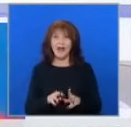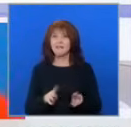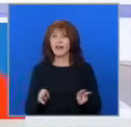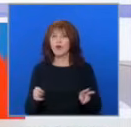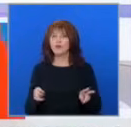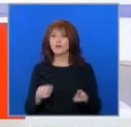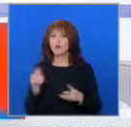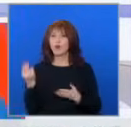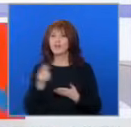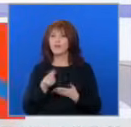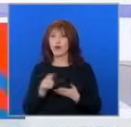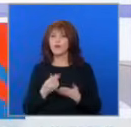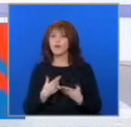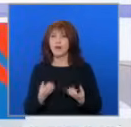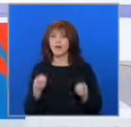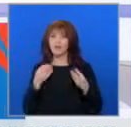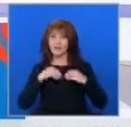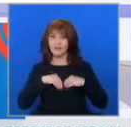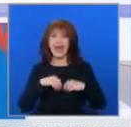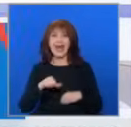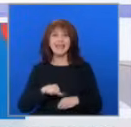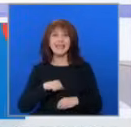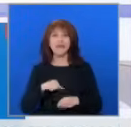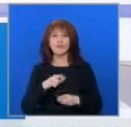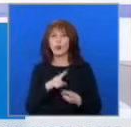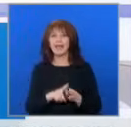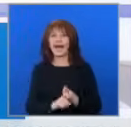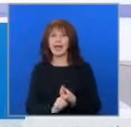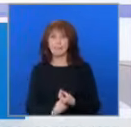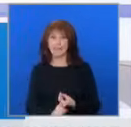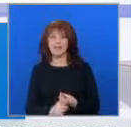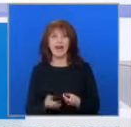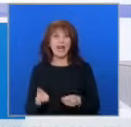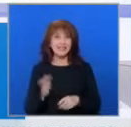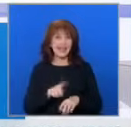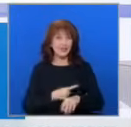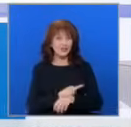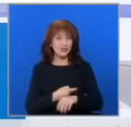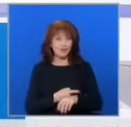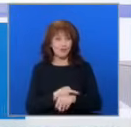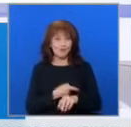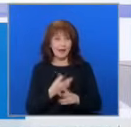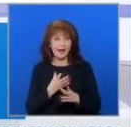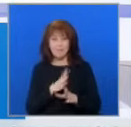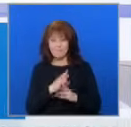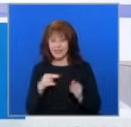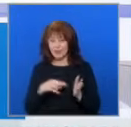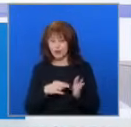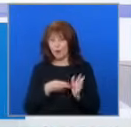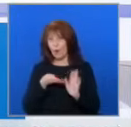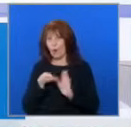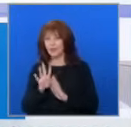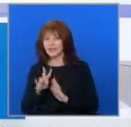Народното творчество има нов вдъхновител. Явор от Калипетрово, който след часове без ток отиде в офис на Енергото, за да си направи